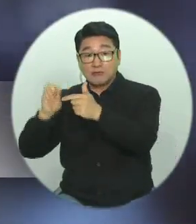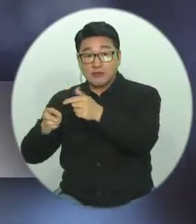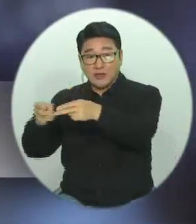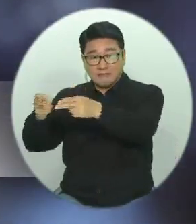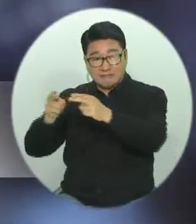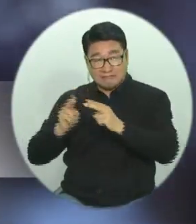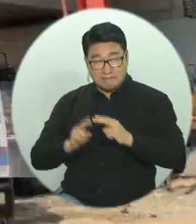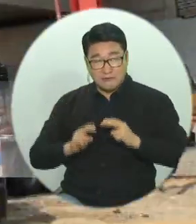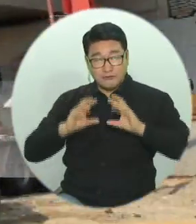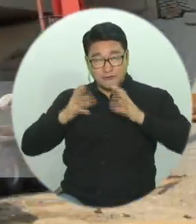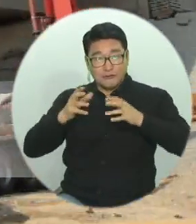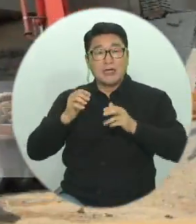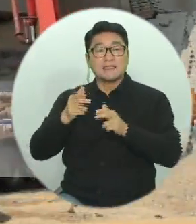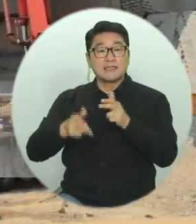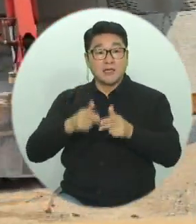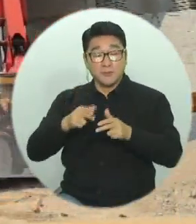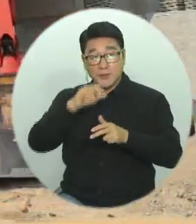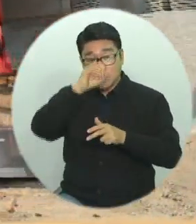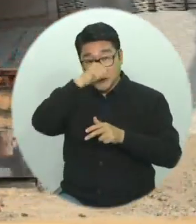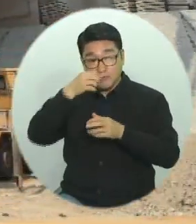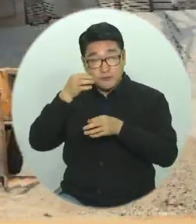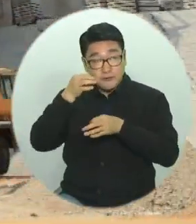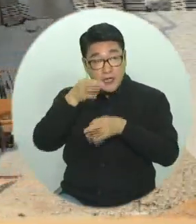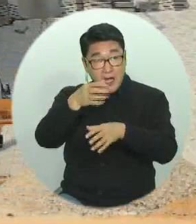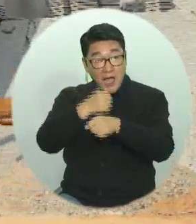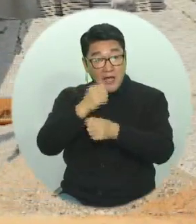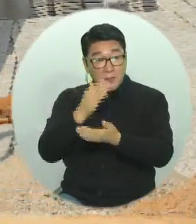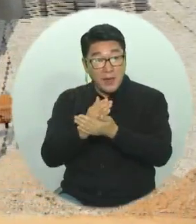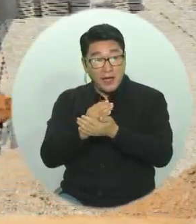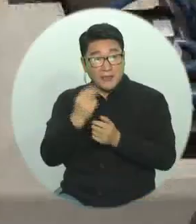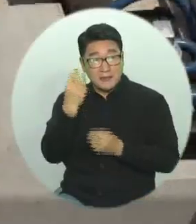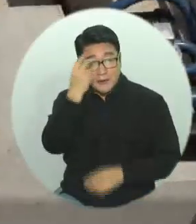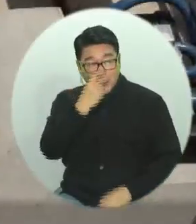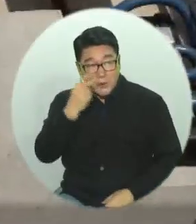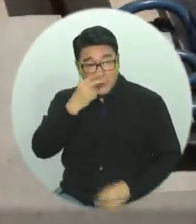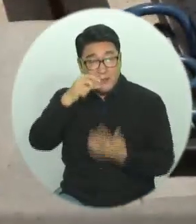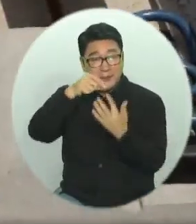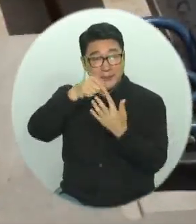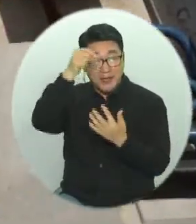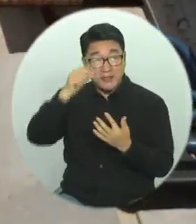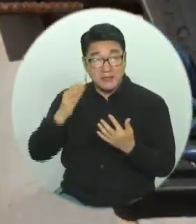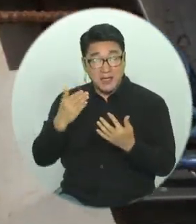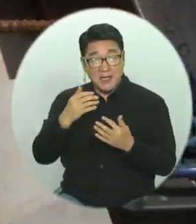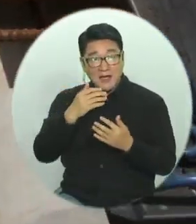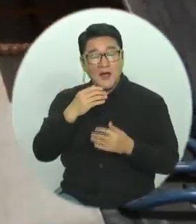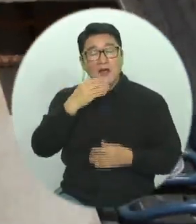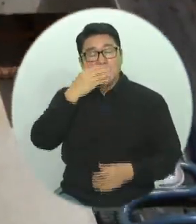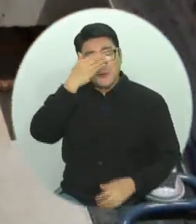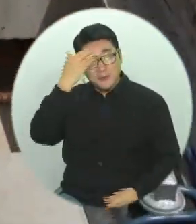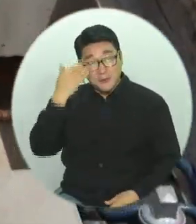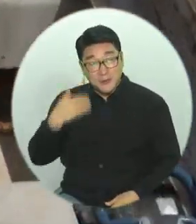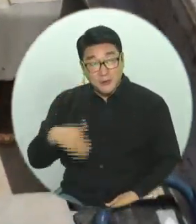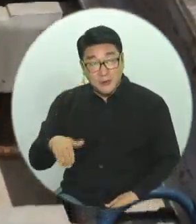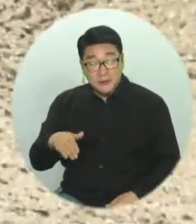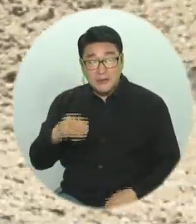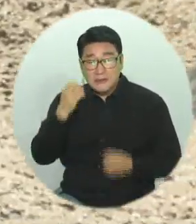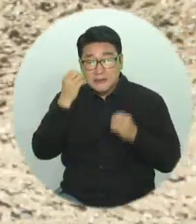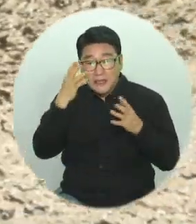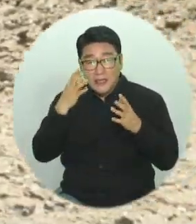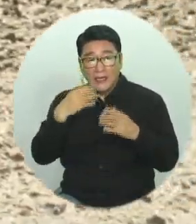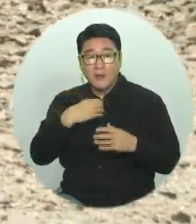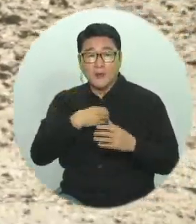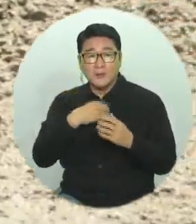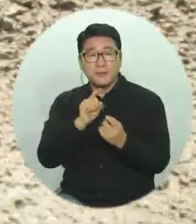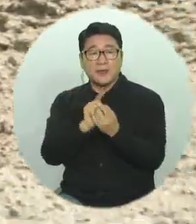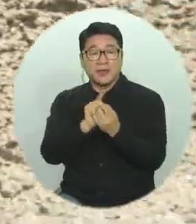사업입니다 정부가 예산을 투입할지 말지를 조사하는 타당성 조사 대상이 선정돼 큰 고비를 넘었다 싶었는데 새로운 암초를